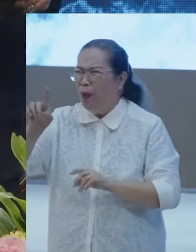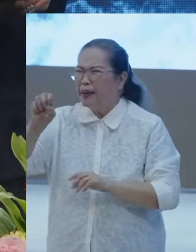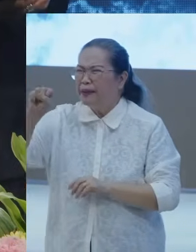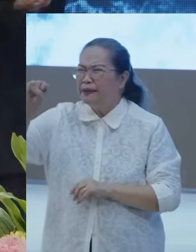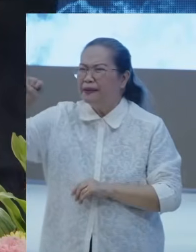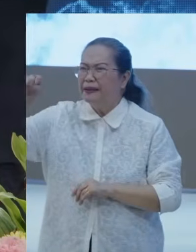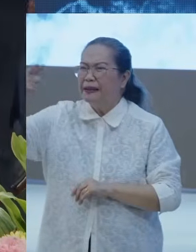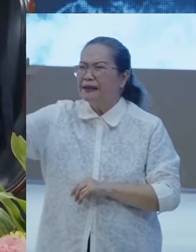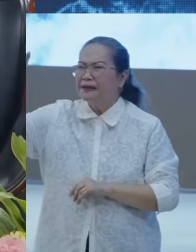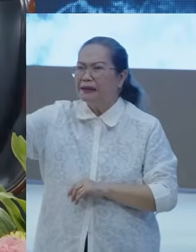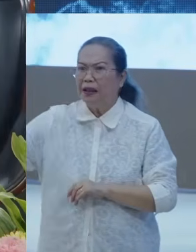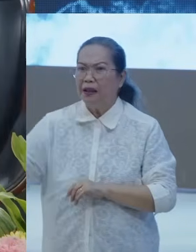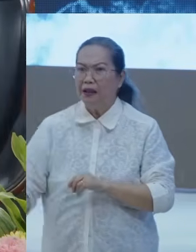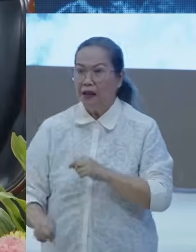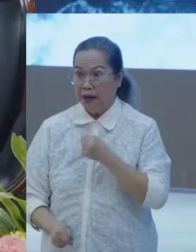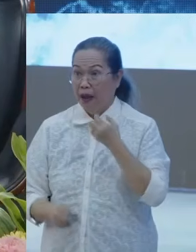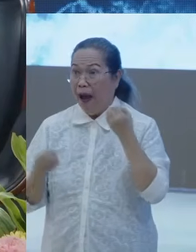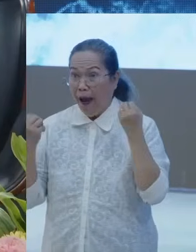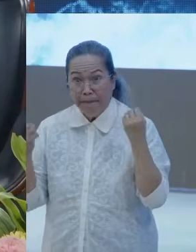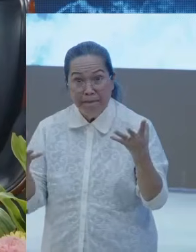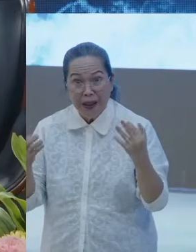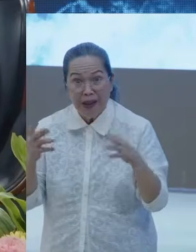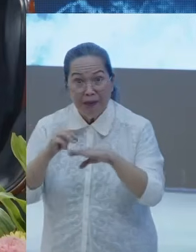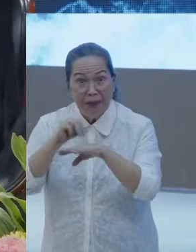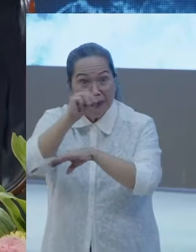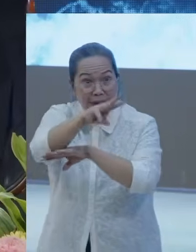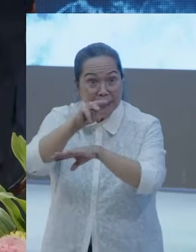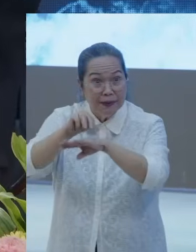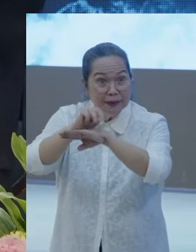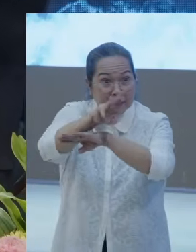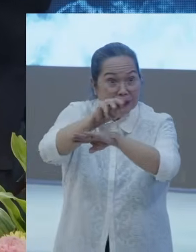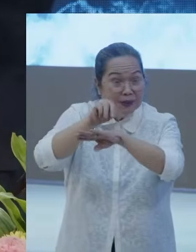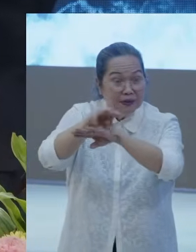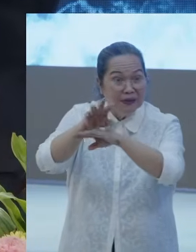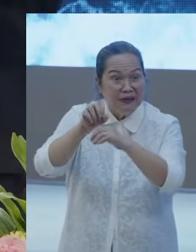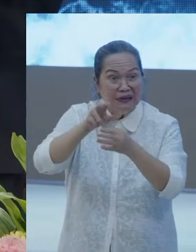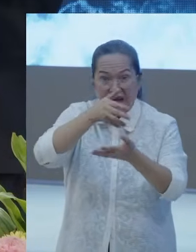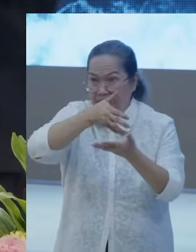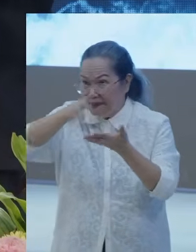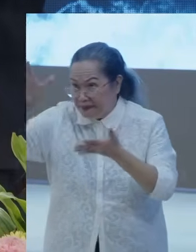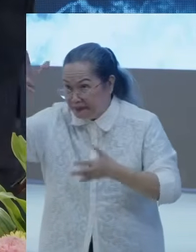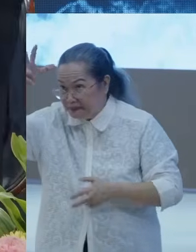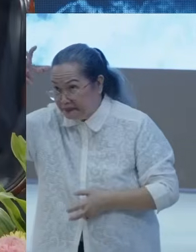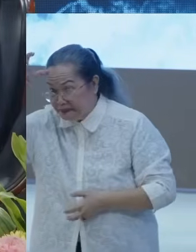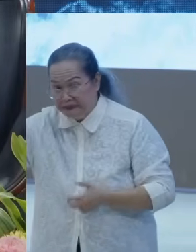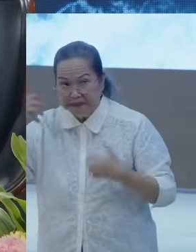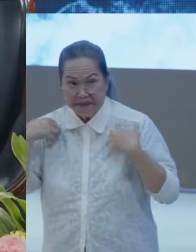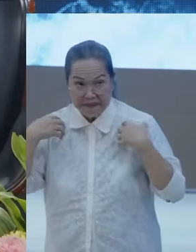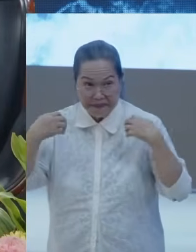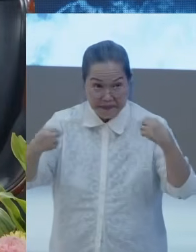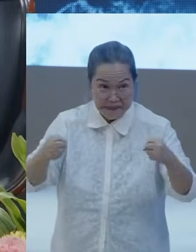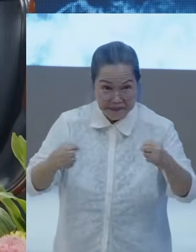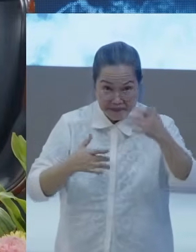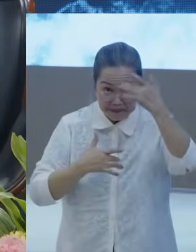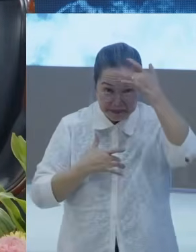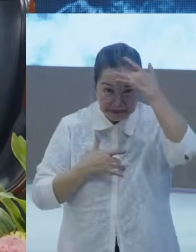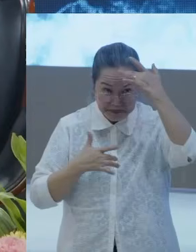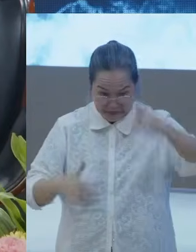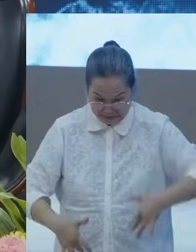dami na nilang nakitang mirakulo, di ba? Nagpalaya siya ng demonyo, nagpagaling,